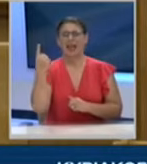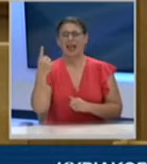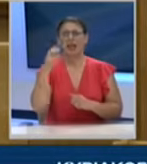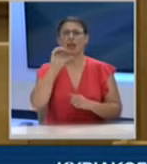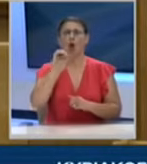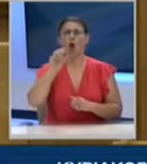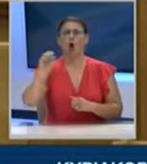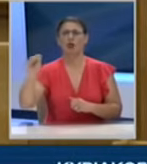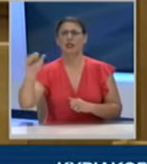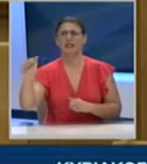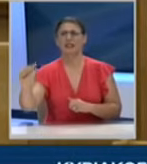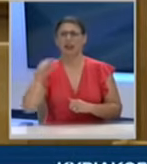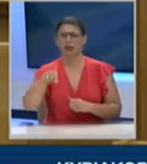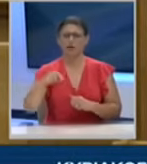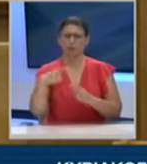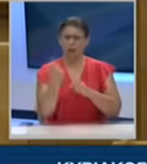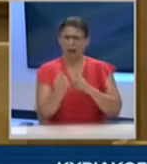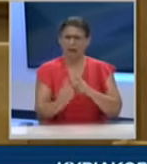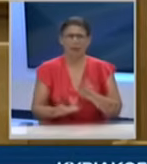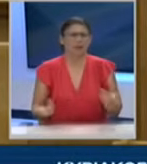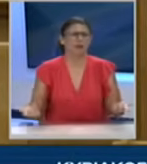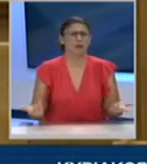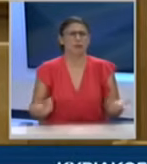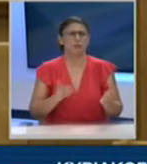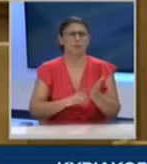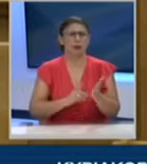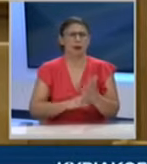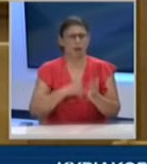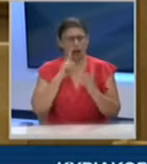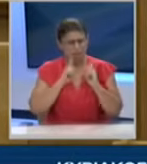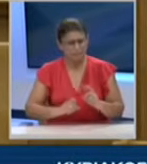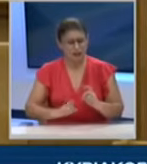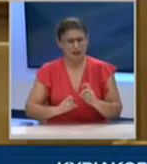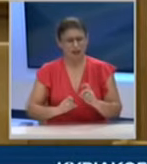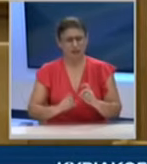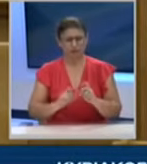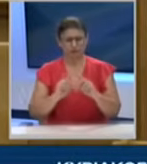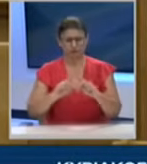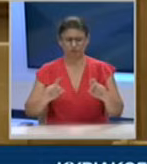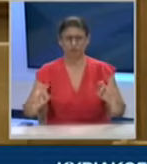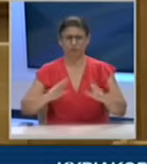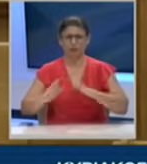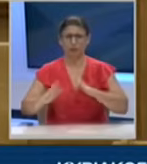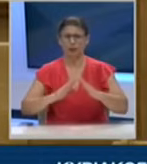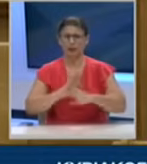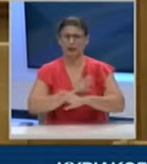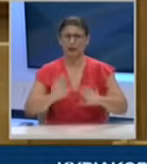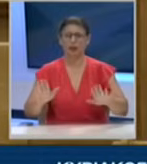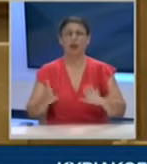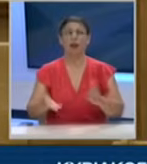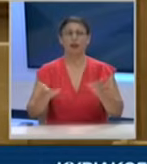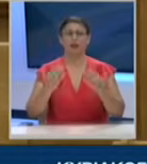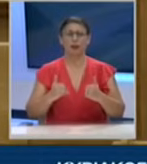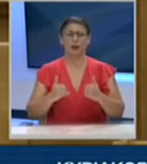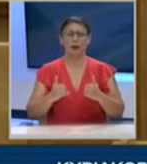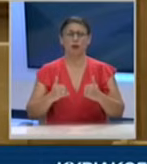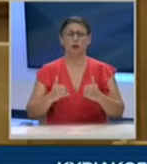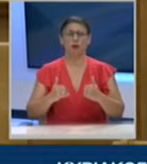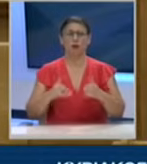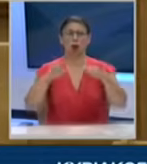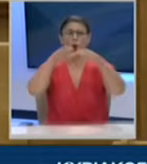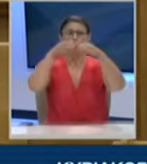ποιο λόγο πέσαμε σε αυτή την περιδίνηση και δεν παίρνουμε τα απαραίτητα ανταλλακτικά και Μάρτιο λίγουν και δεν θα έχουμε αντιπυραυλική ομπρέλα.